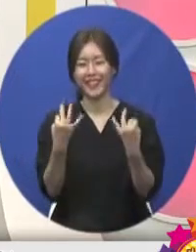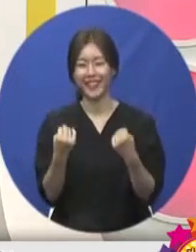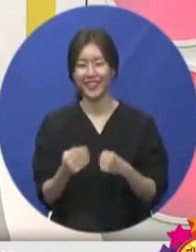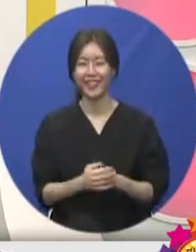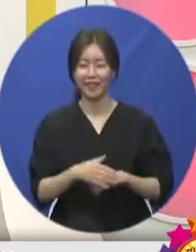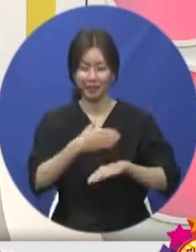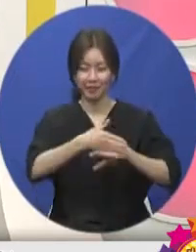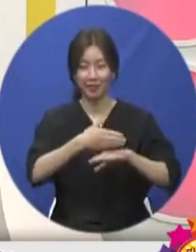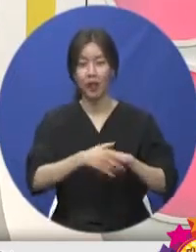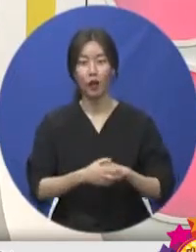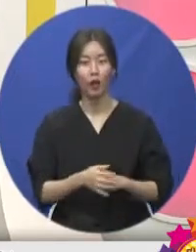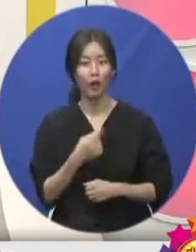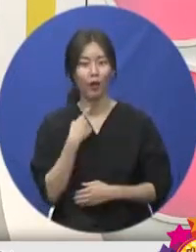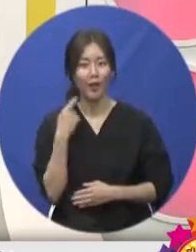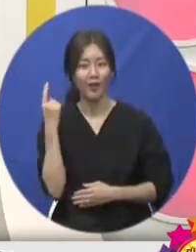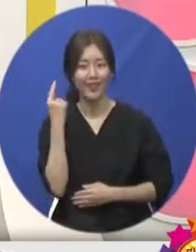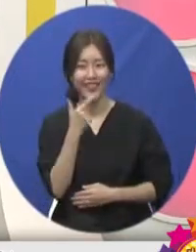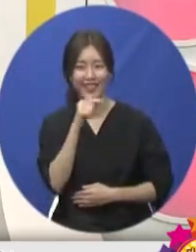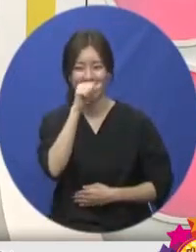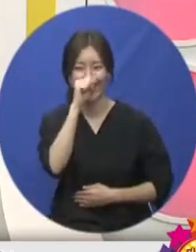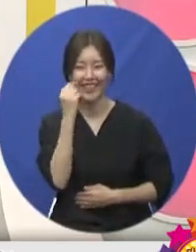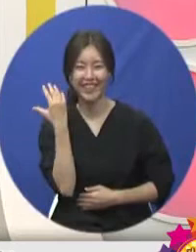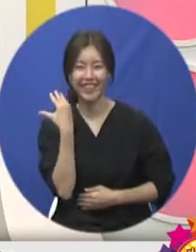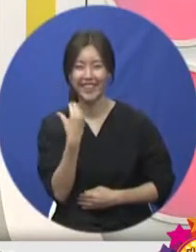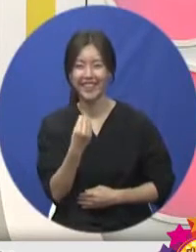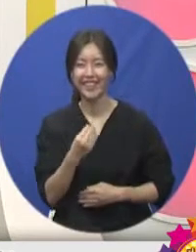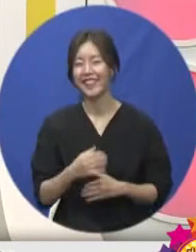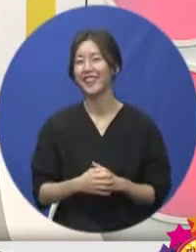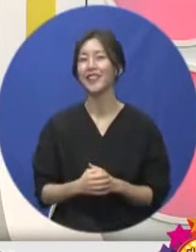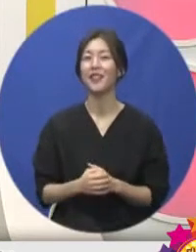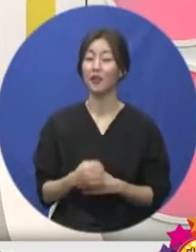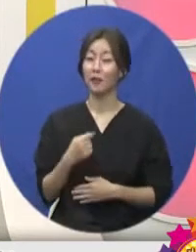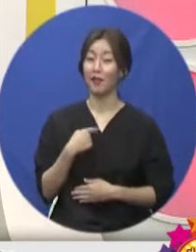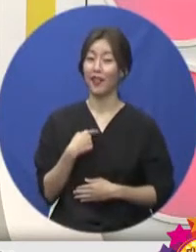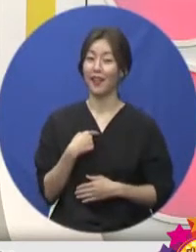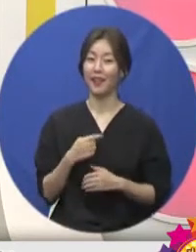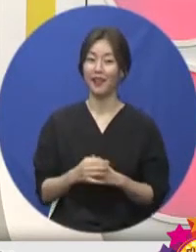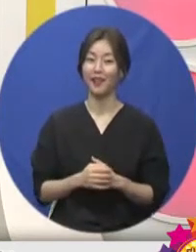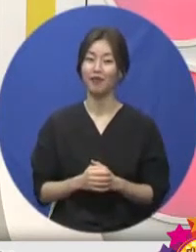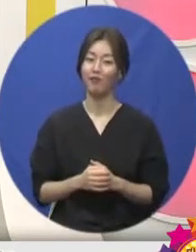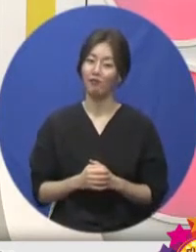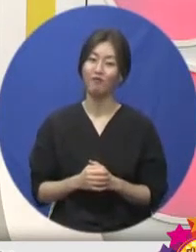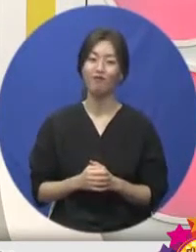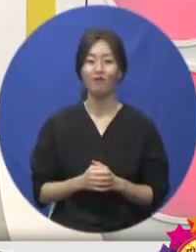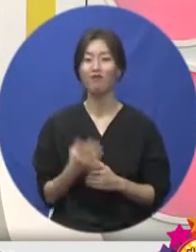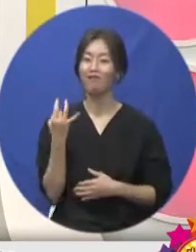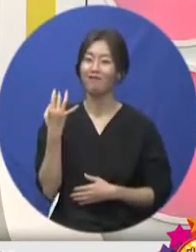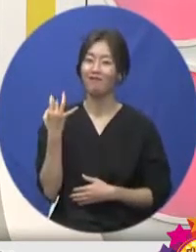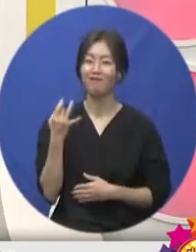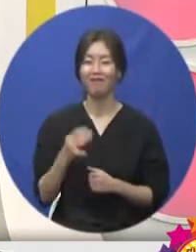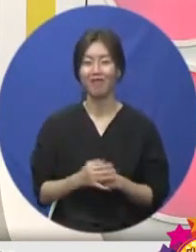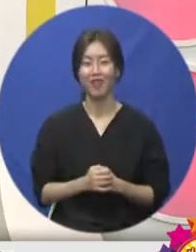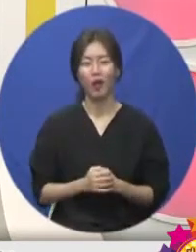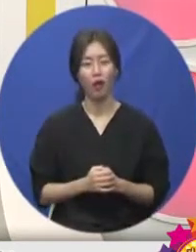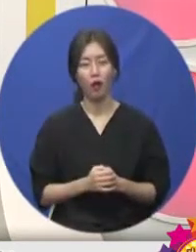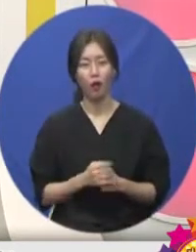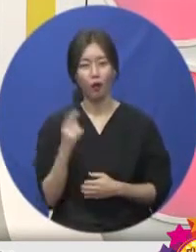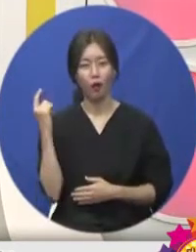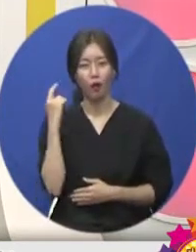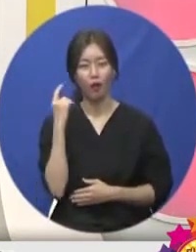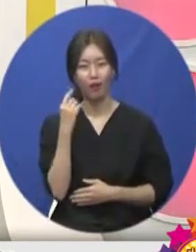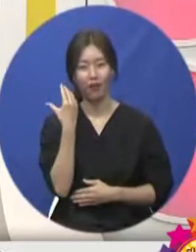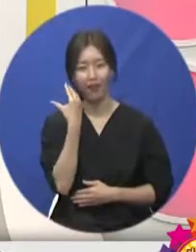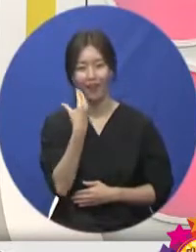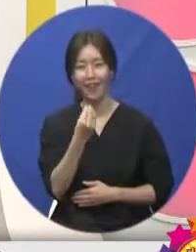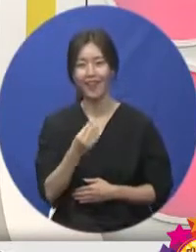감사합니다. 아버님 목소리 왜 이렇게 좋으세요? 저요? 네. 어떻게 그러네요? 원래 좋으세요? 목소리 예. 너무 좋으시다. 원래